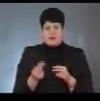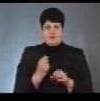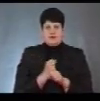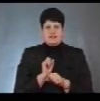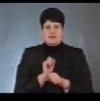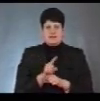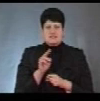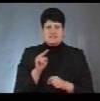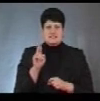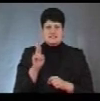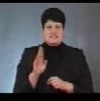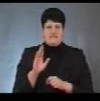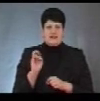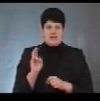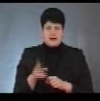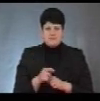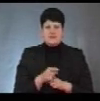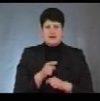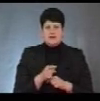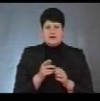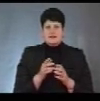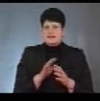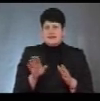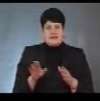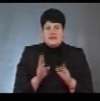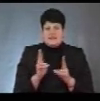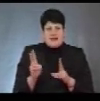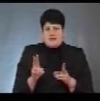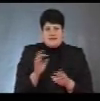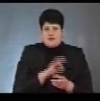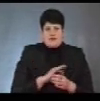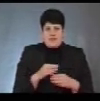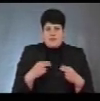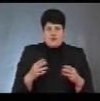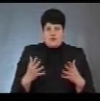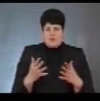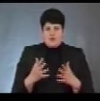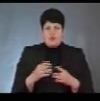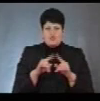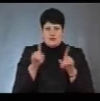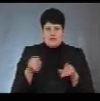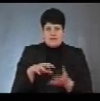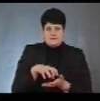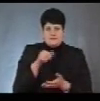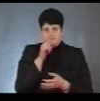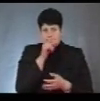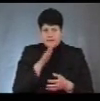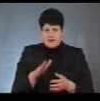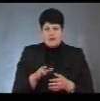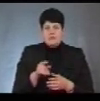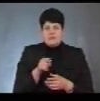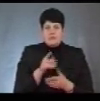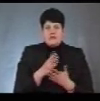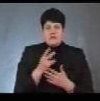ЦВК. Її ніде більше не використовують та не продають. Бюлетень не можна відсканувати, адже у його дизайні використали дві